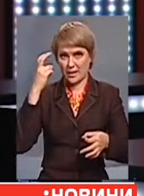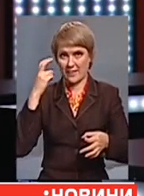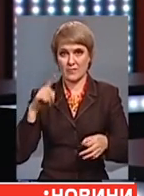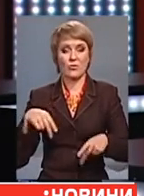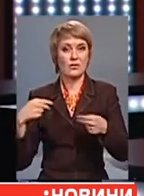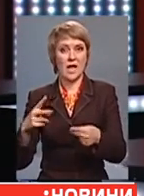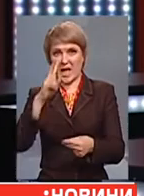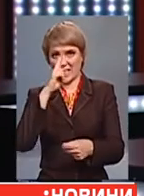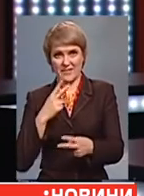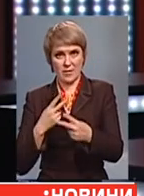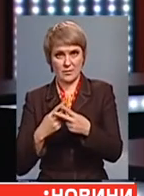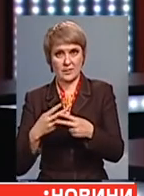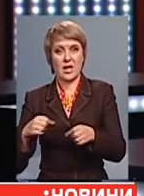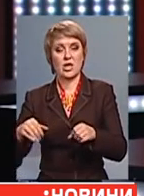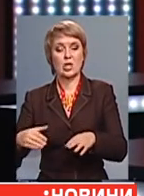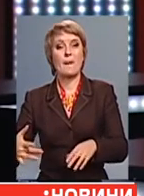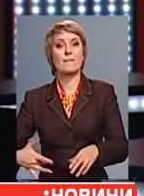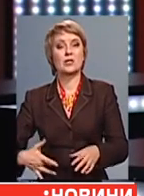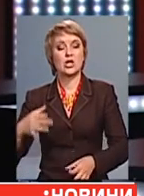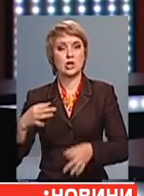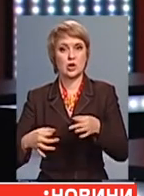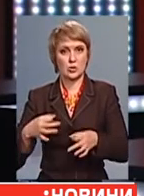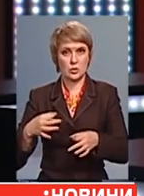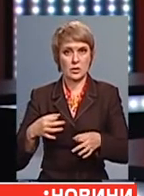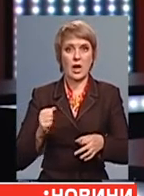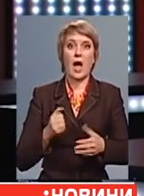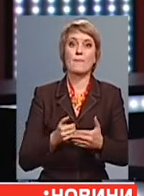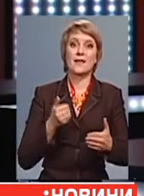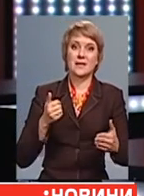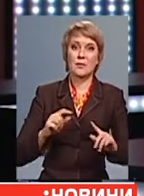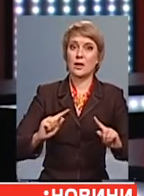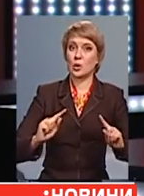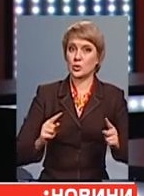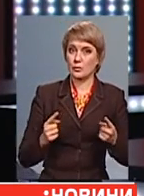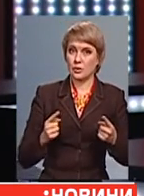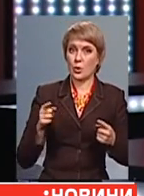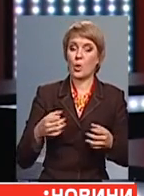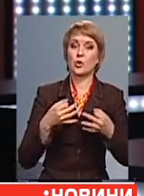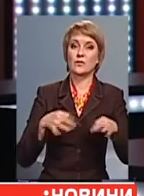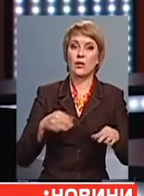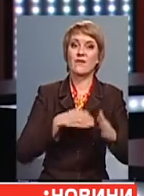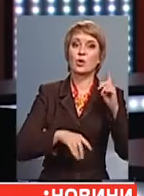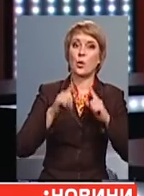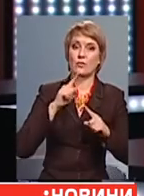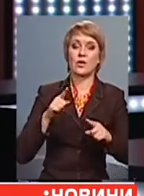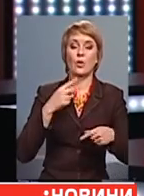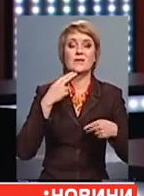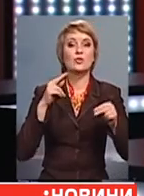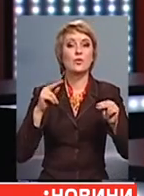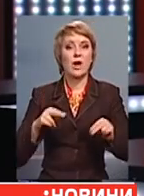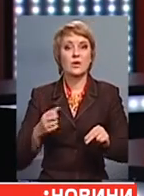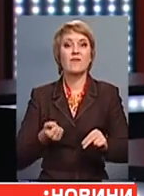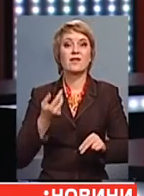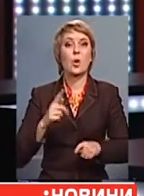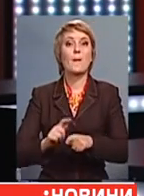Печерський, райсуд столиці. А перед тим затримати Мосійчука дозволила Верховна Рада. Парламентареві, нагадаю, інкримінують правопорушення за кількома статтями,